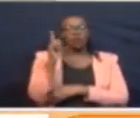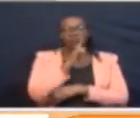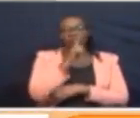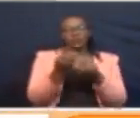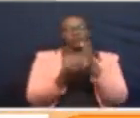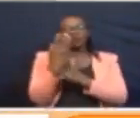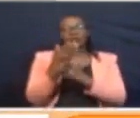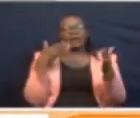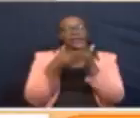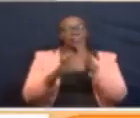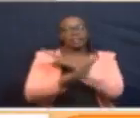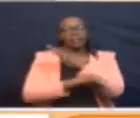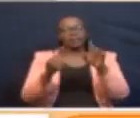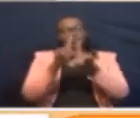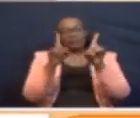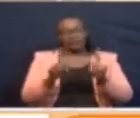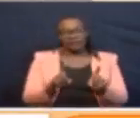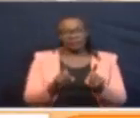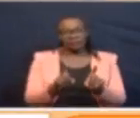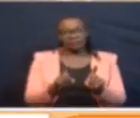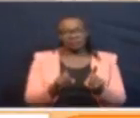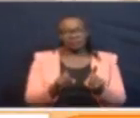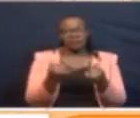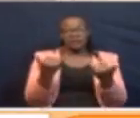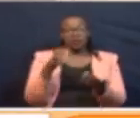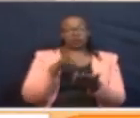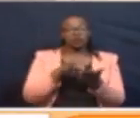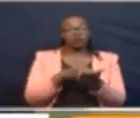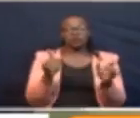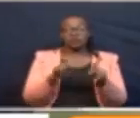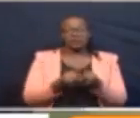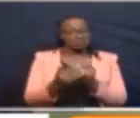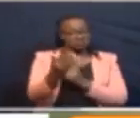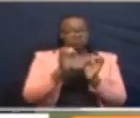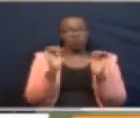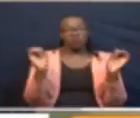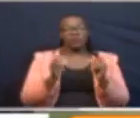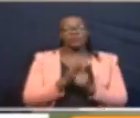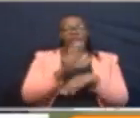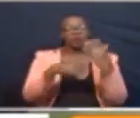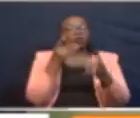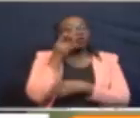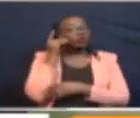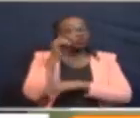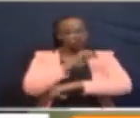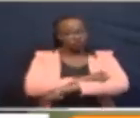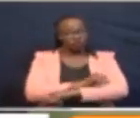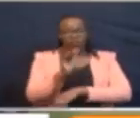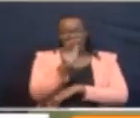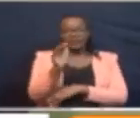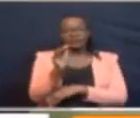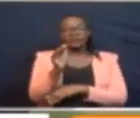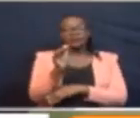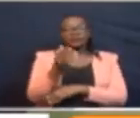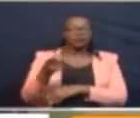mitihani na utukutu shuleni. Na sasa hali itakuwa sio hali tena. All boarding schools have been asked to double the number of teachers